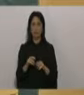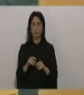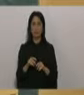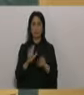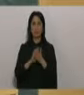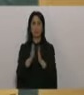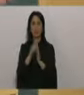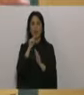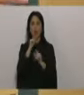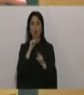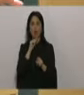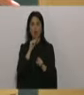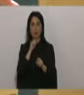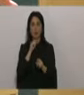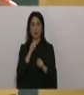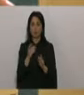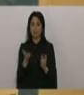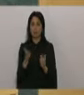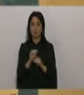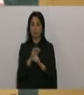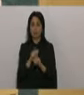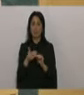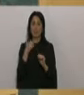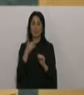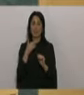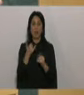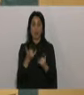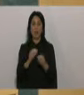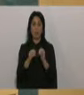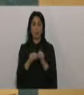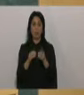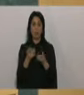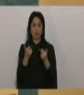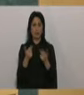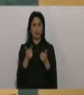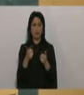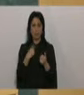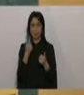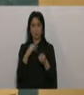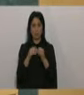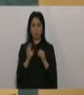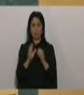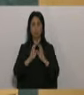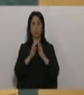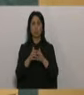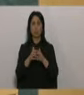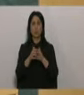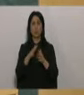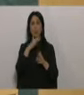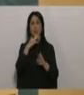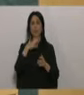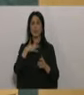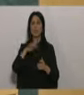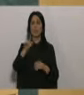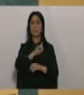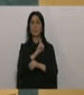მდგომარეობა ეკონომიკაში, რაც ჰქონდა დაუშვათ ამ კოვიდ ინფექციამდე, მაგრამ პრობლემაა სერიოზული, არა მხოლოდ ჩვენ გვიდგას ეს პრობლემა, მსოფლიოს ბევრ ჩვენზე